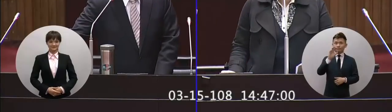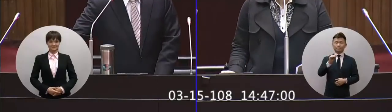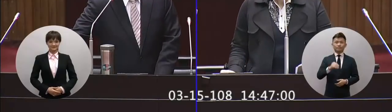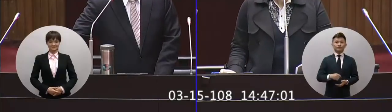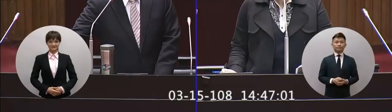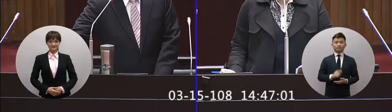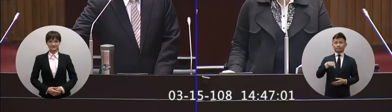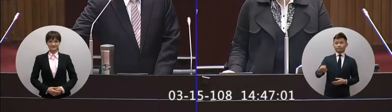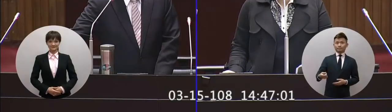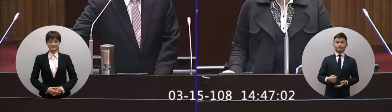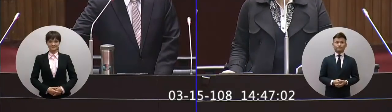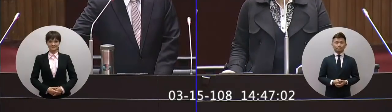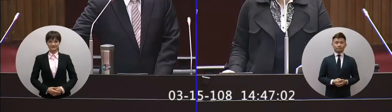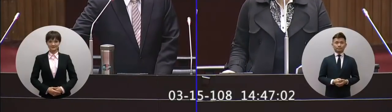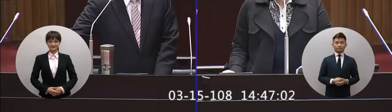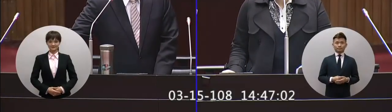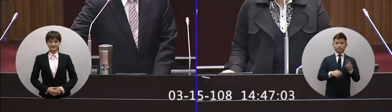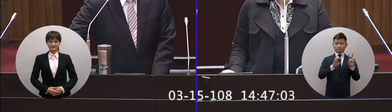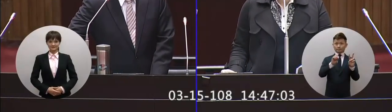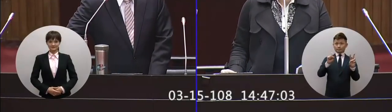张。你还记不记得在